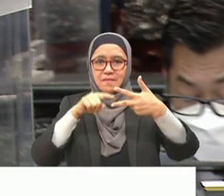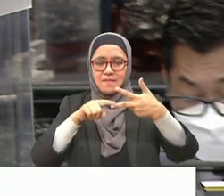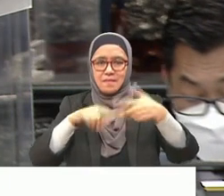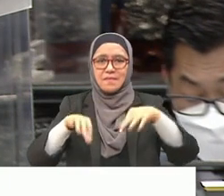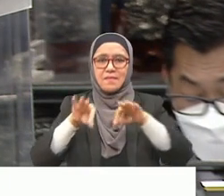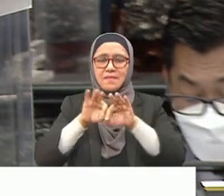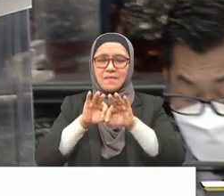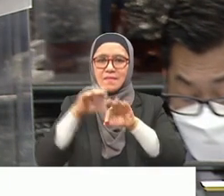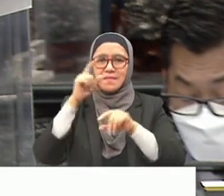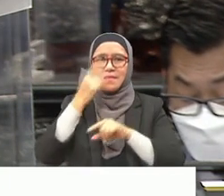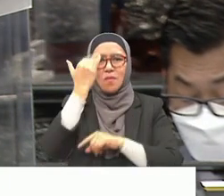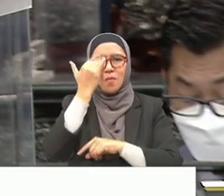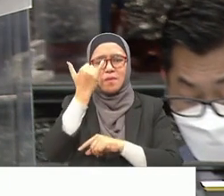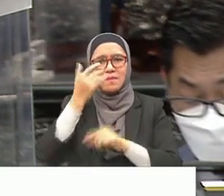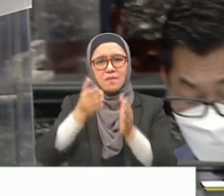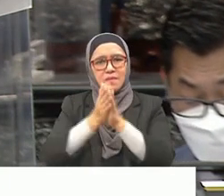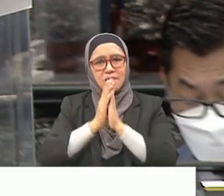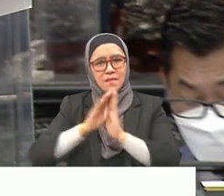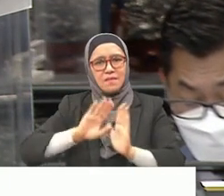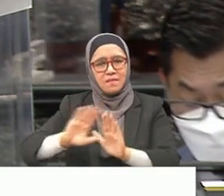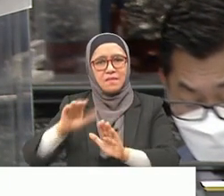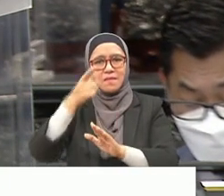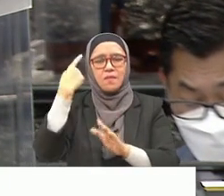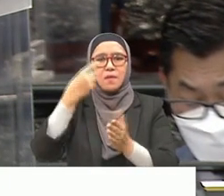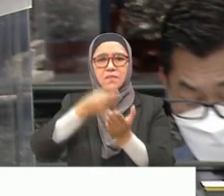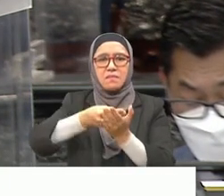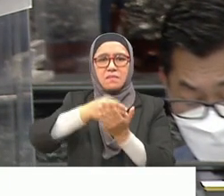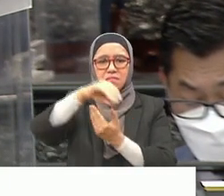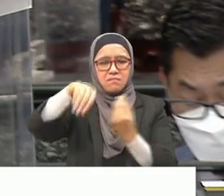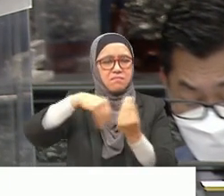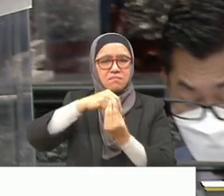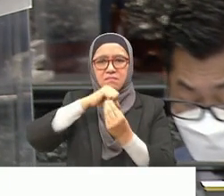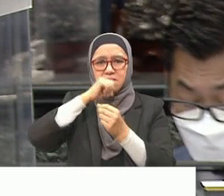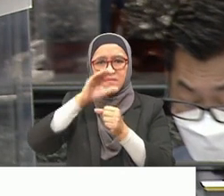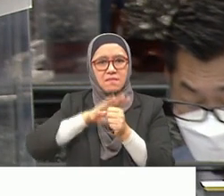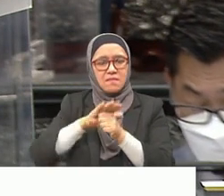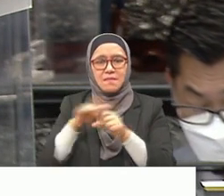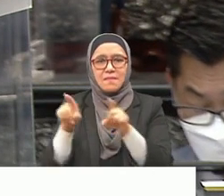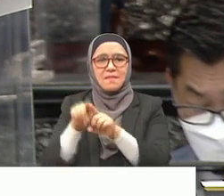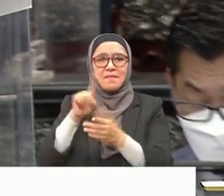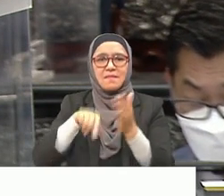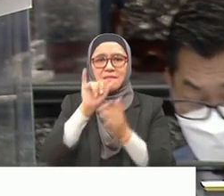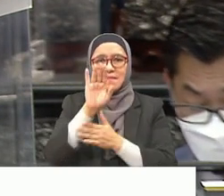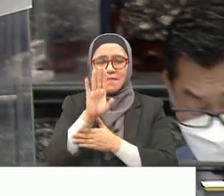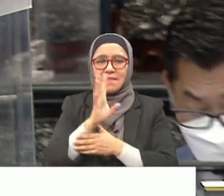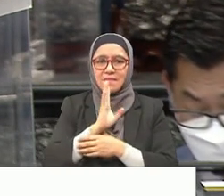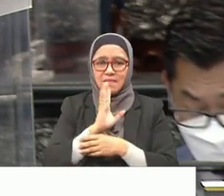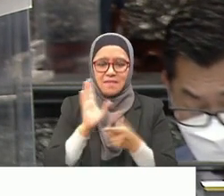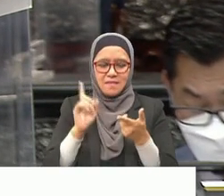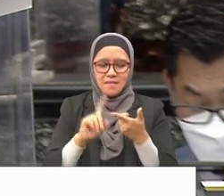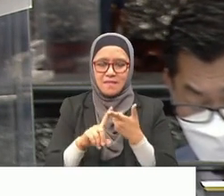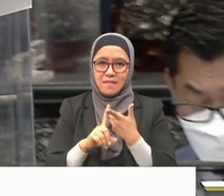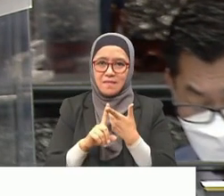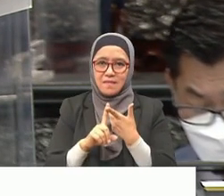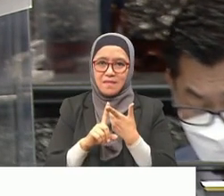ditolak yaitu aliran tunak yang tidak mencukupi setiap yang dikatakan oleh yang yang hormat tadi perniagaan Michael